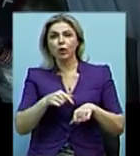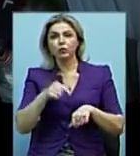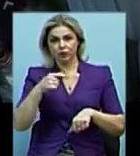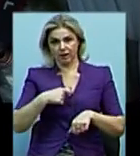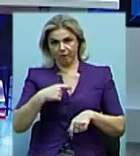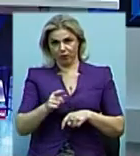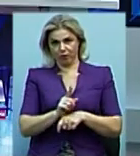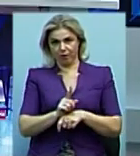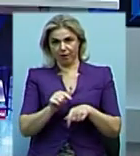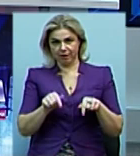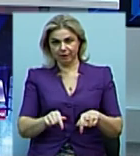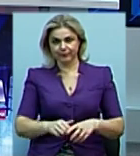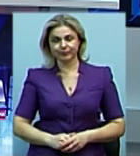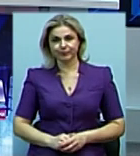почувати.